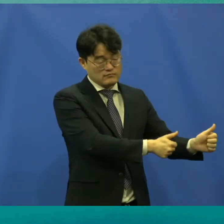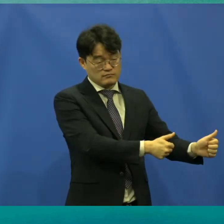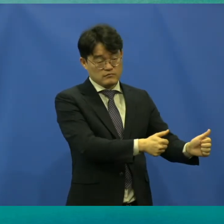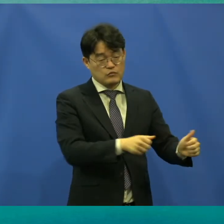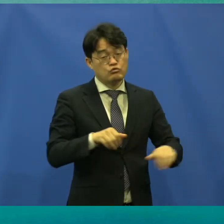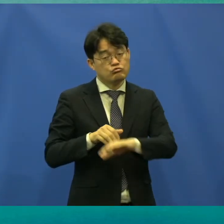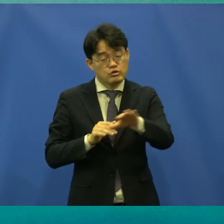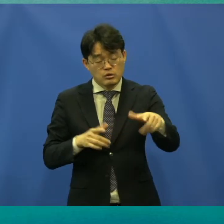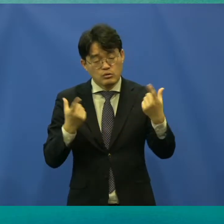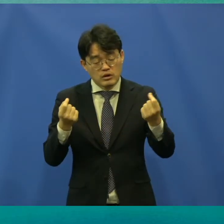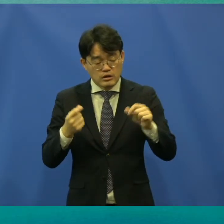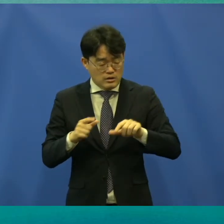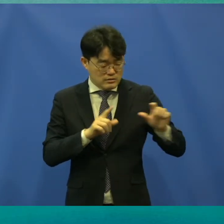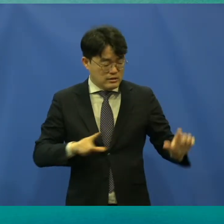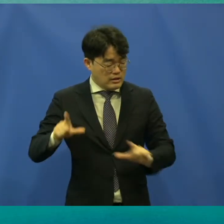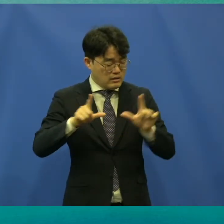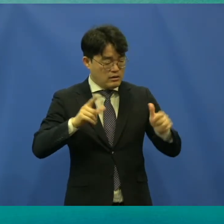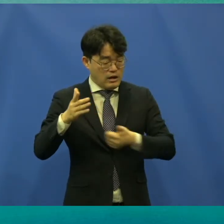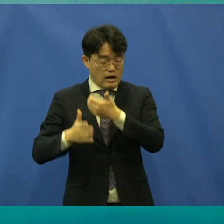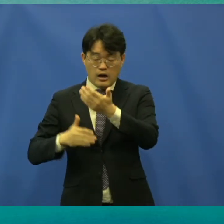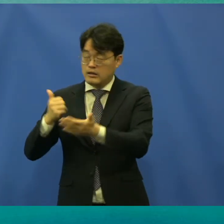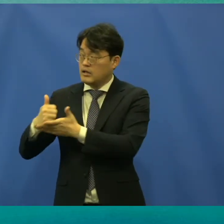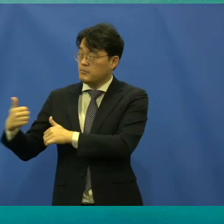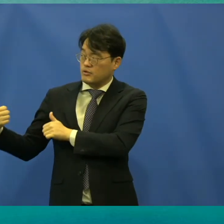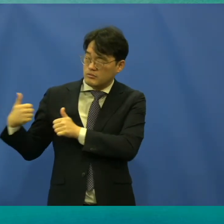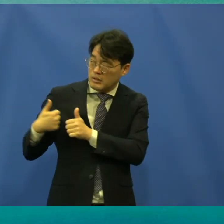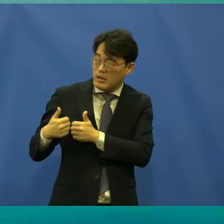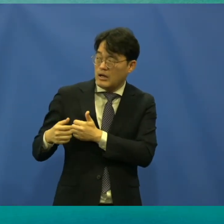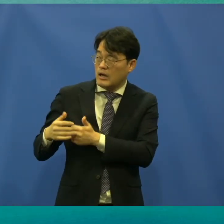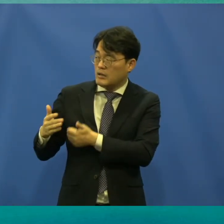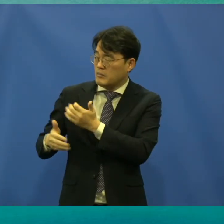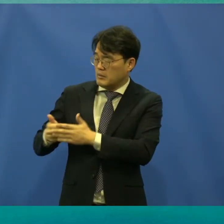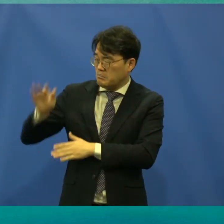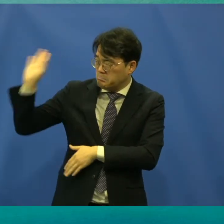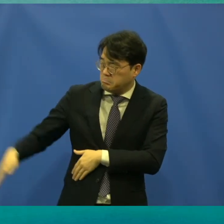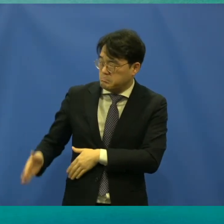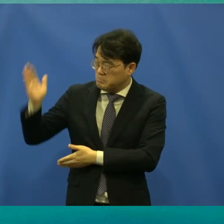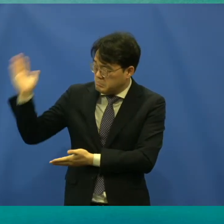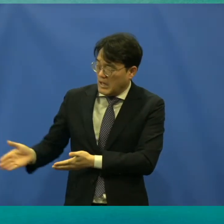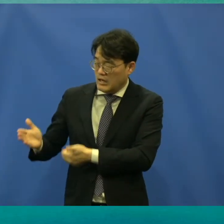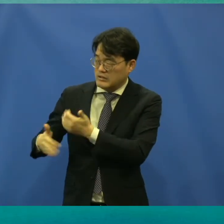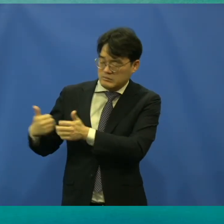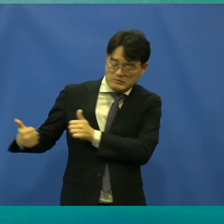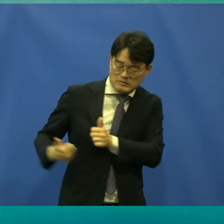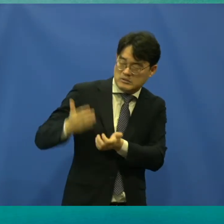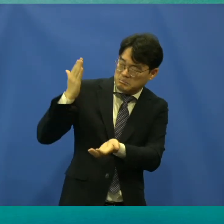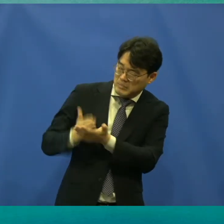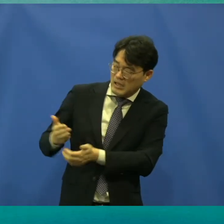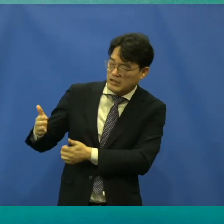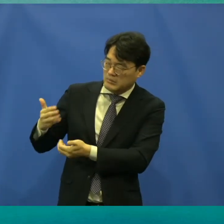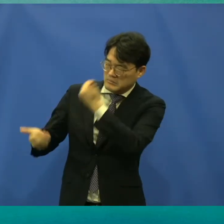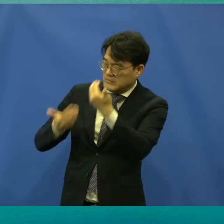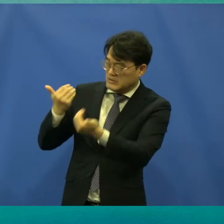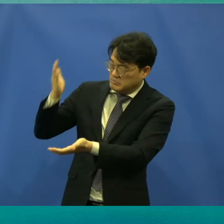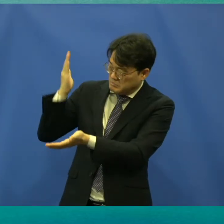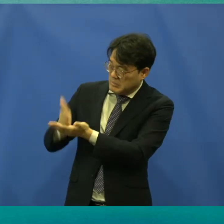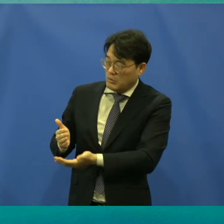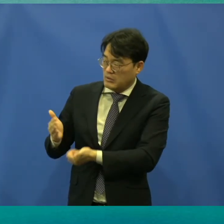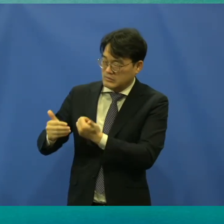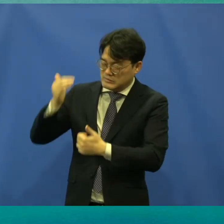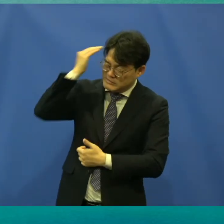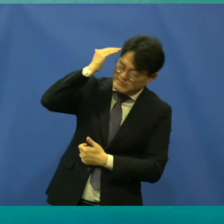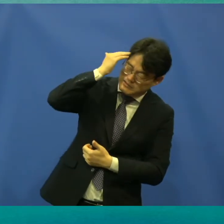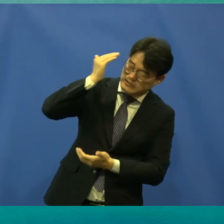여겨질 때가 있습니다. 좀 그만 따라오시지. 너무 사사건건 다 개입하시는 하나님